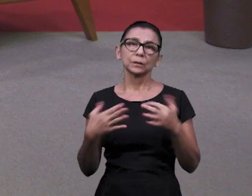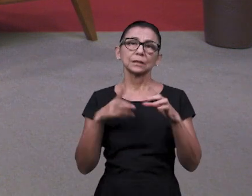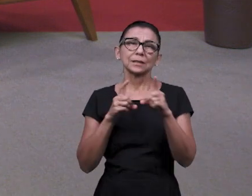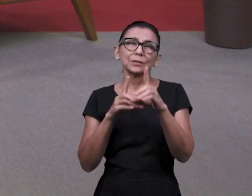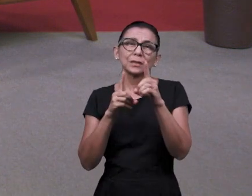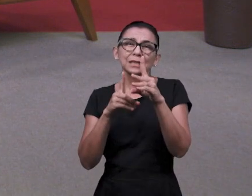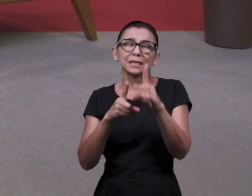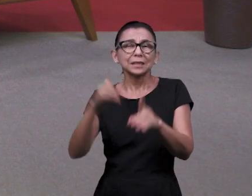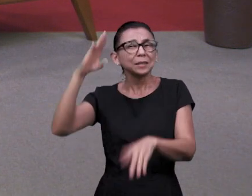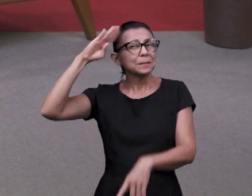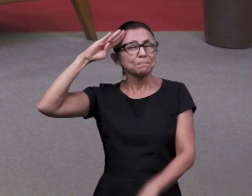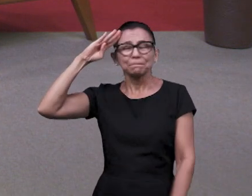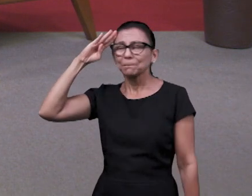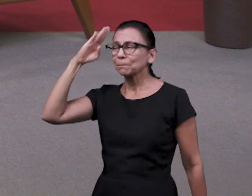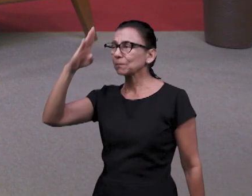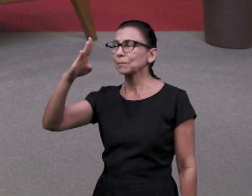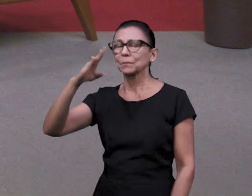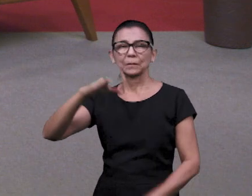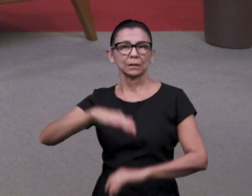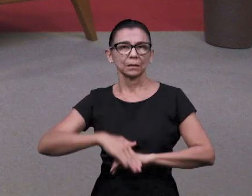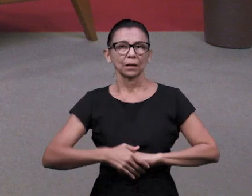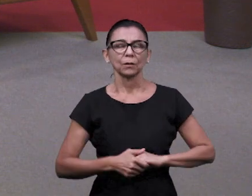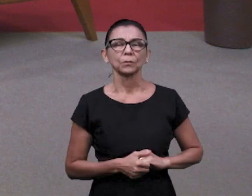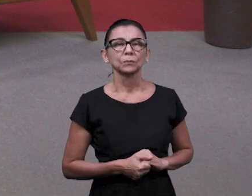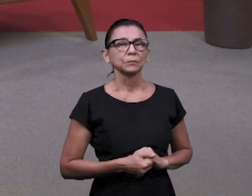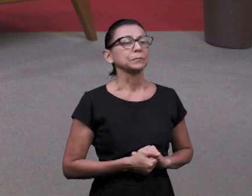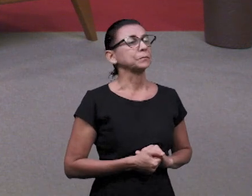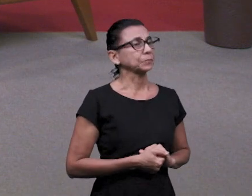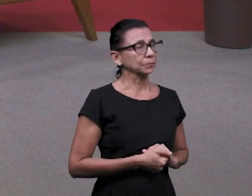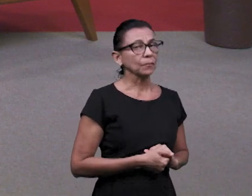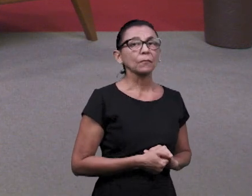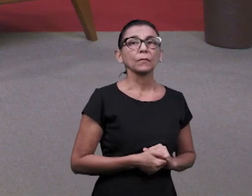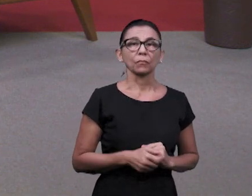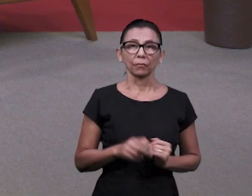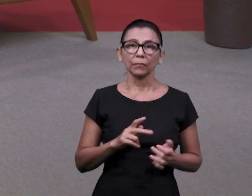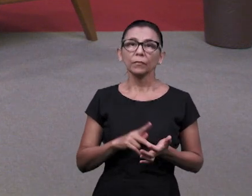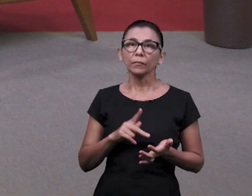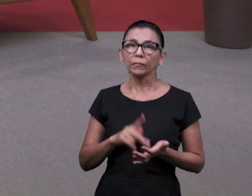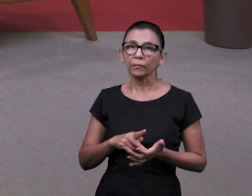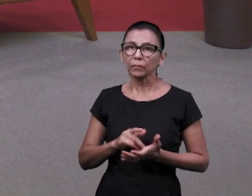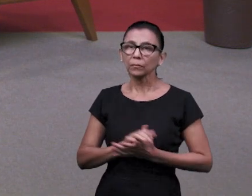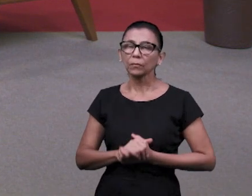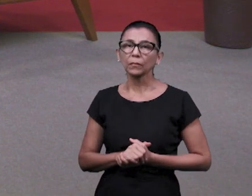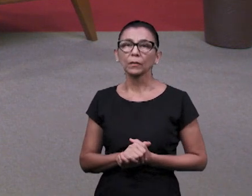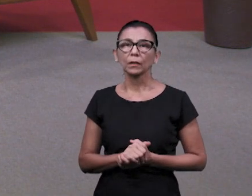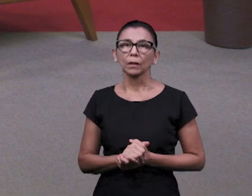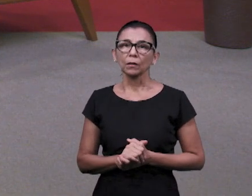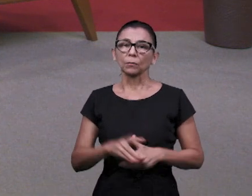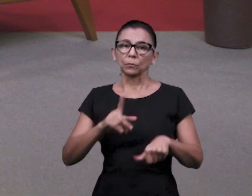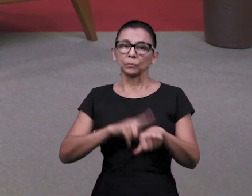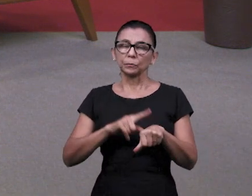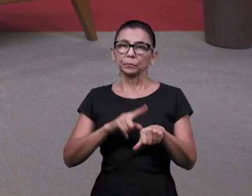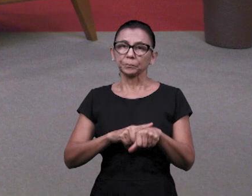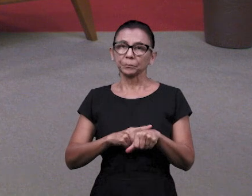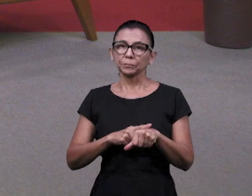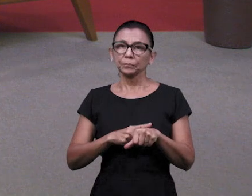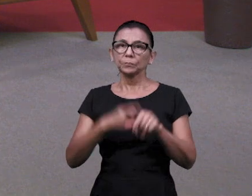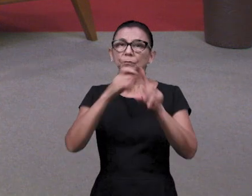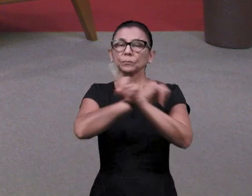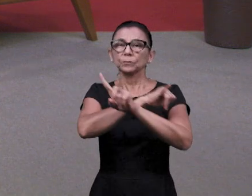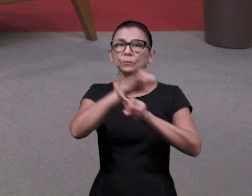sans doute. Principalement, n'est-ce pas, plus que jamais, en ce moment prophétique.